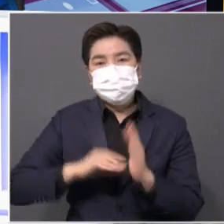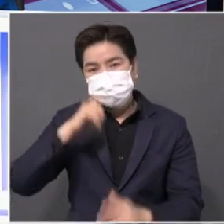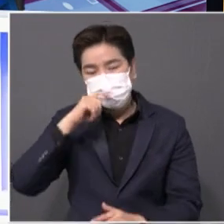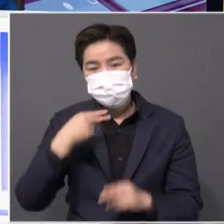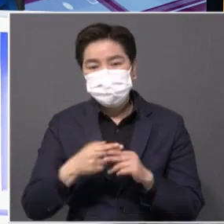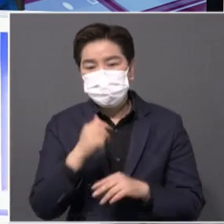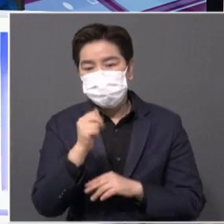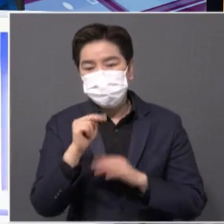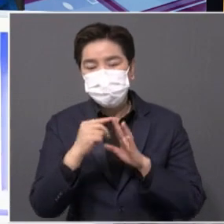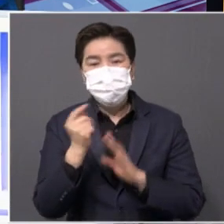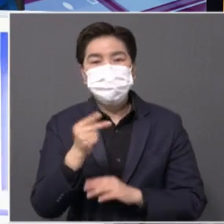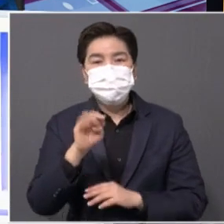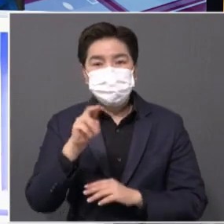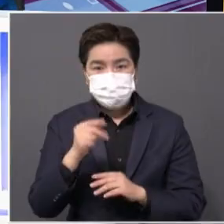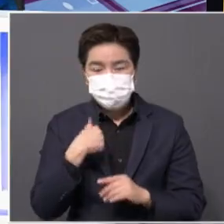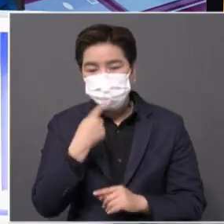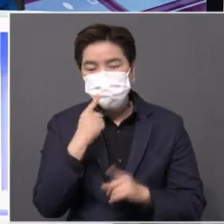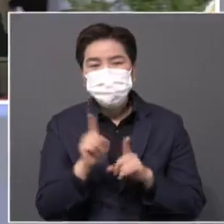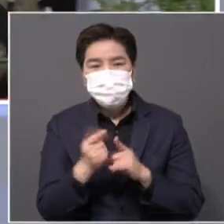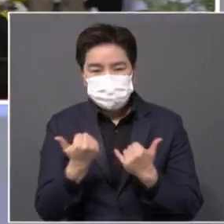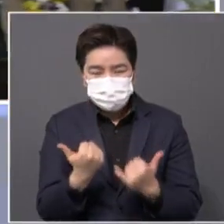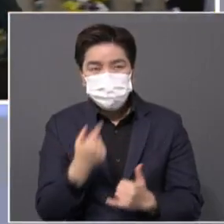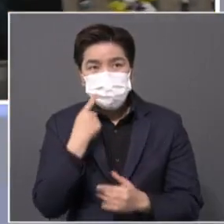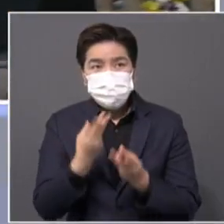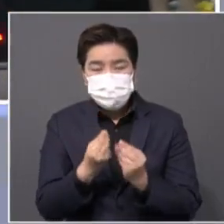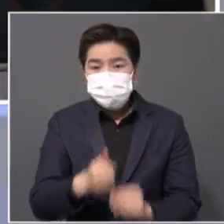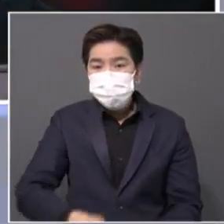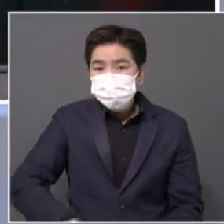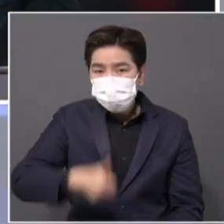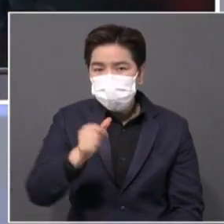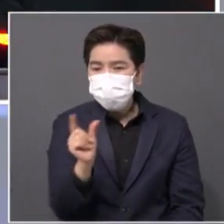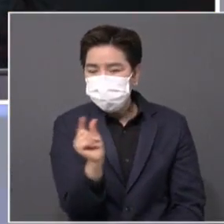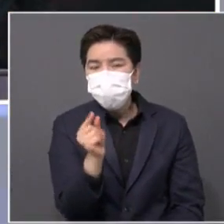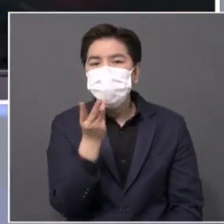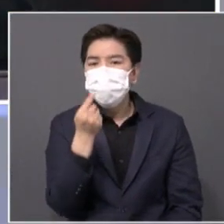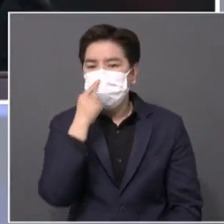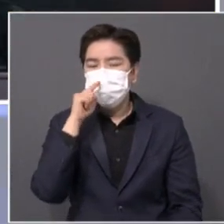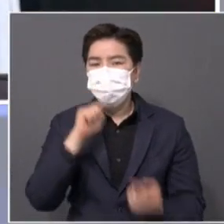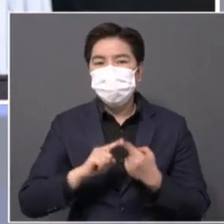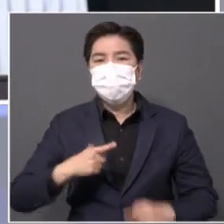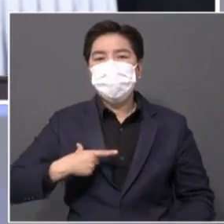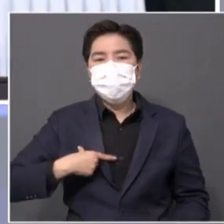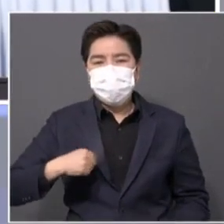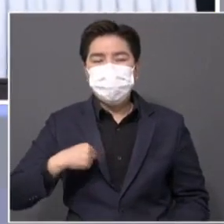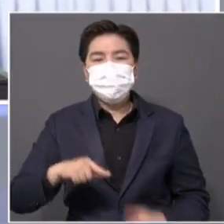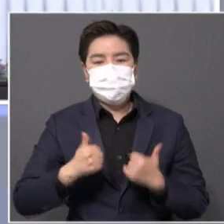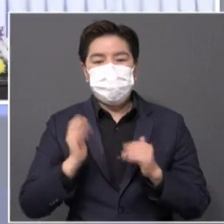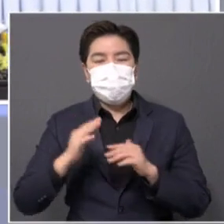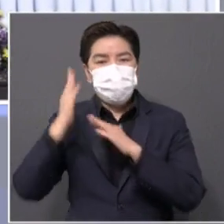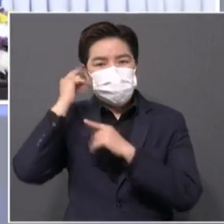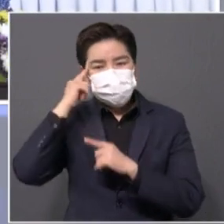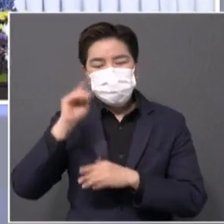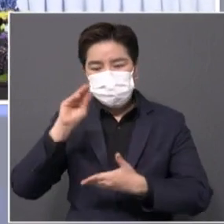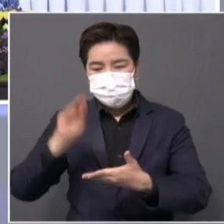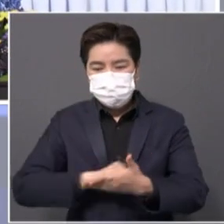เมื่อวานนี้คุณอนุทินชาญวีรกูลก็บอกแบบนี้เบอร์ที่ได้เป็นเบอร์ถูกโฉลกและก็หวังนะครับว่าประชาชน